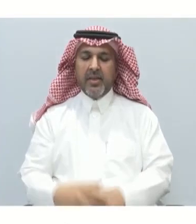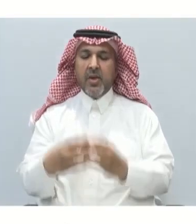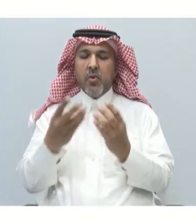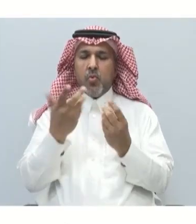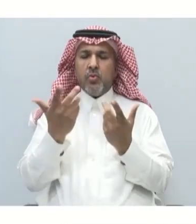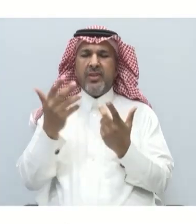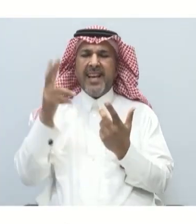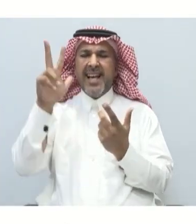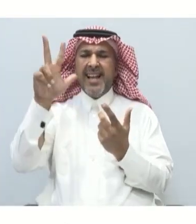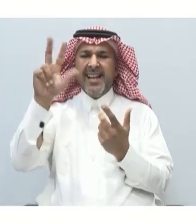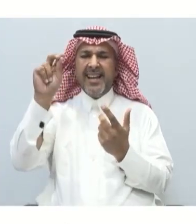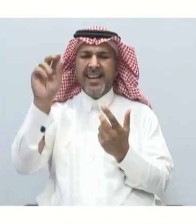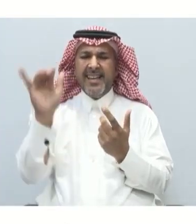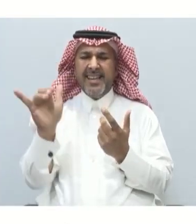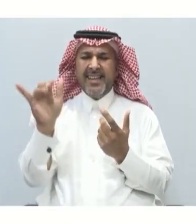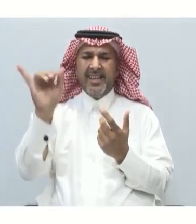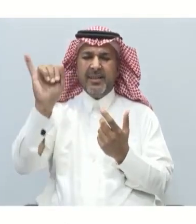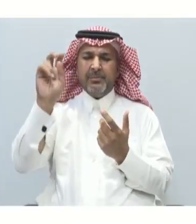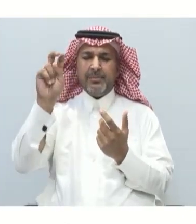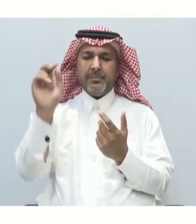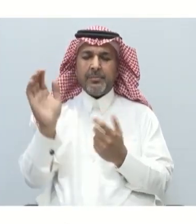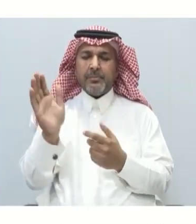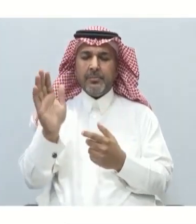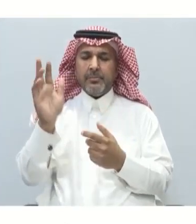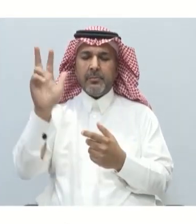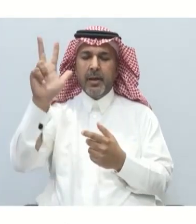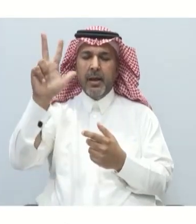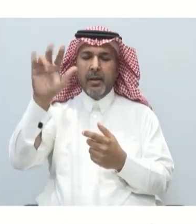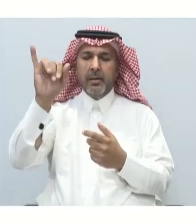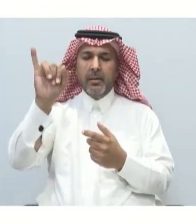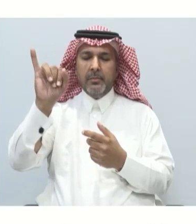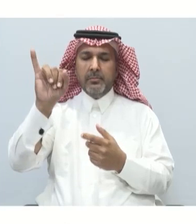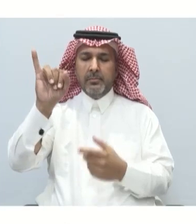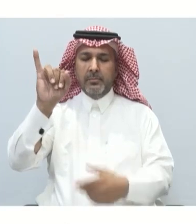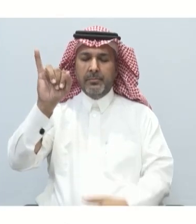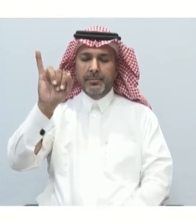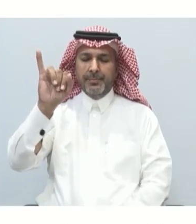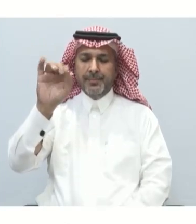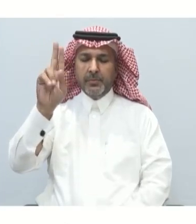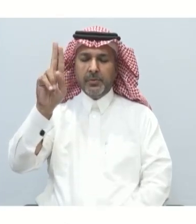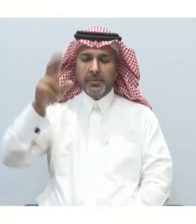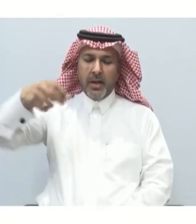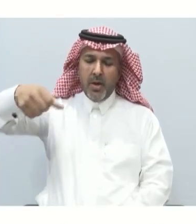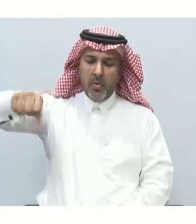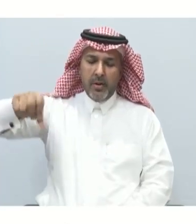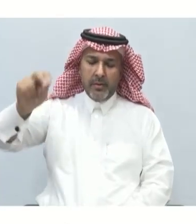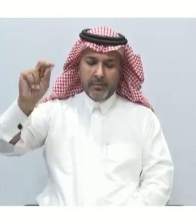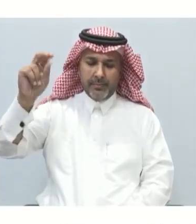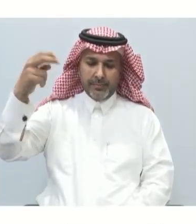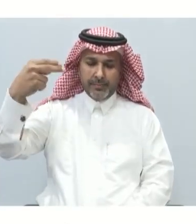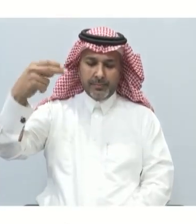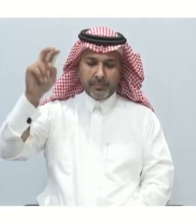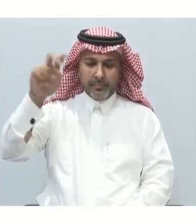القيمه المتوقعه لواي هذا اللي انا اريد ان اص خلونا نشوف